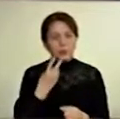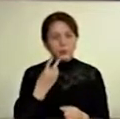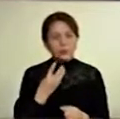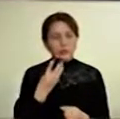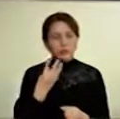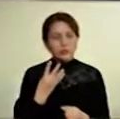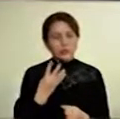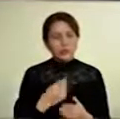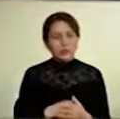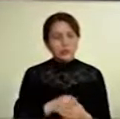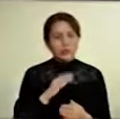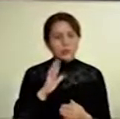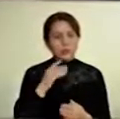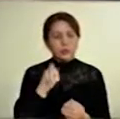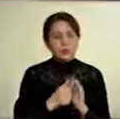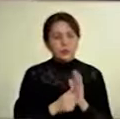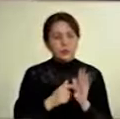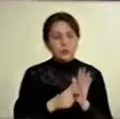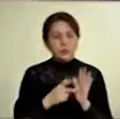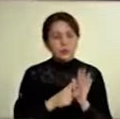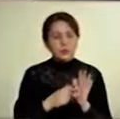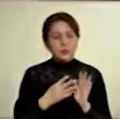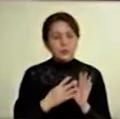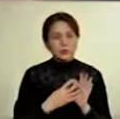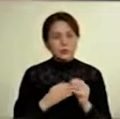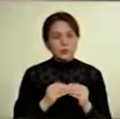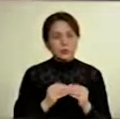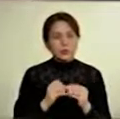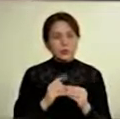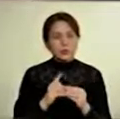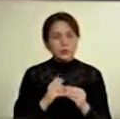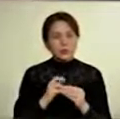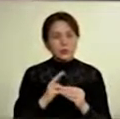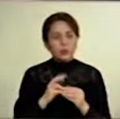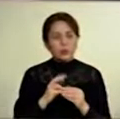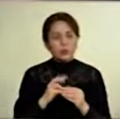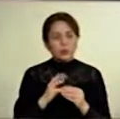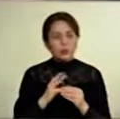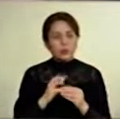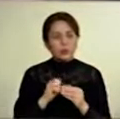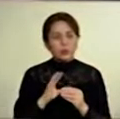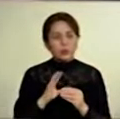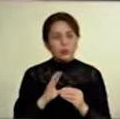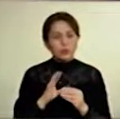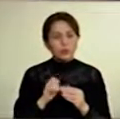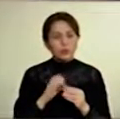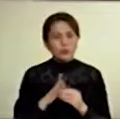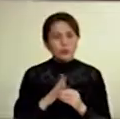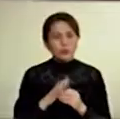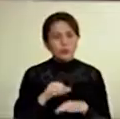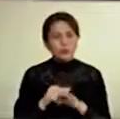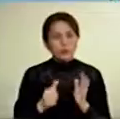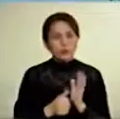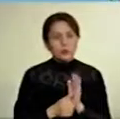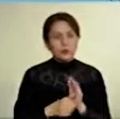3, 4, 5, 6, 7, 8, 9, 10. 11, 12, 13, 14, 15,